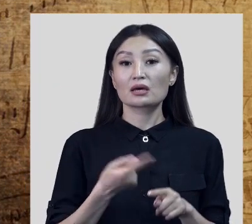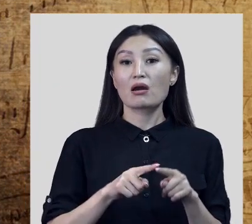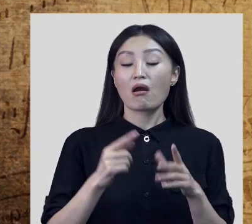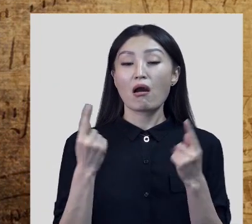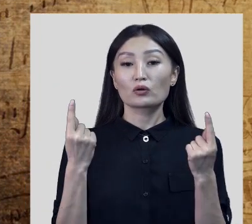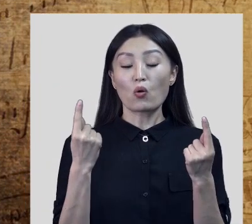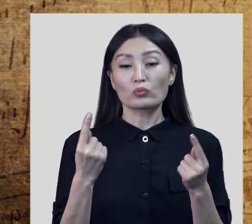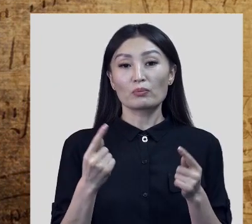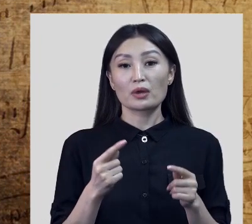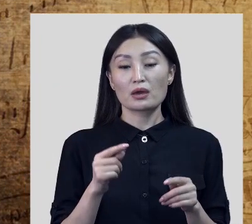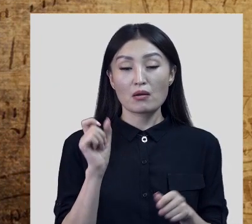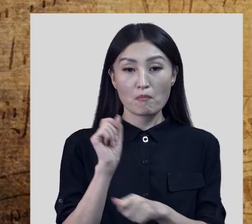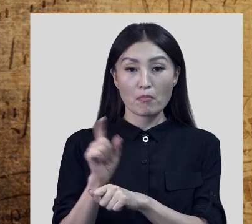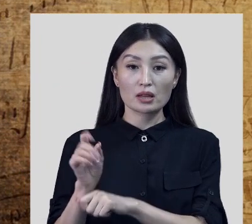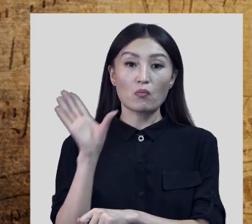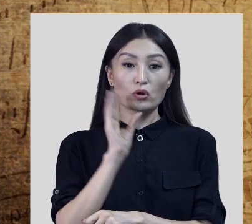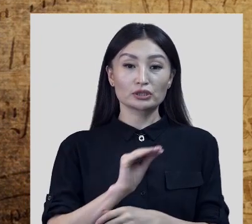огромными полномочиями